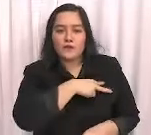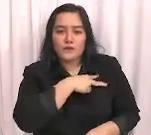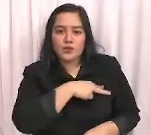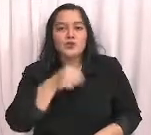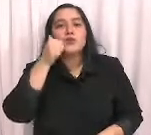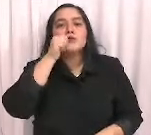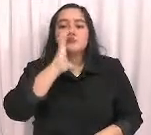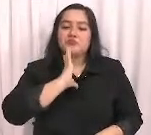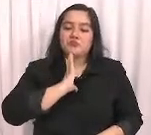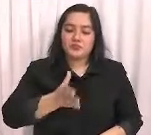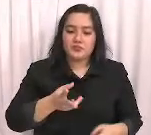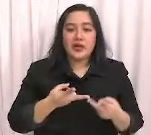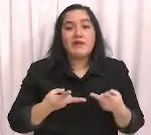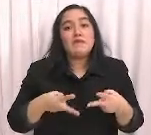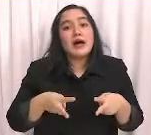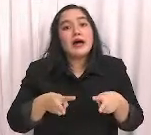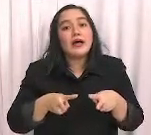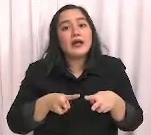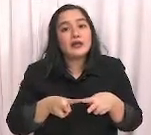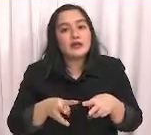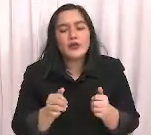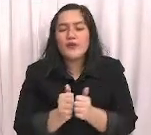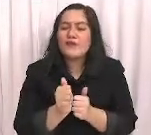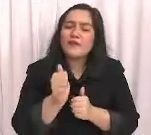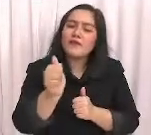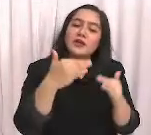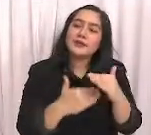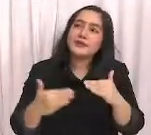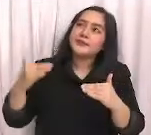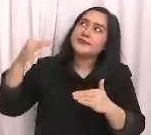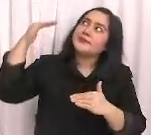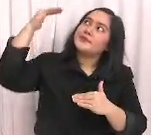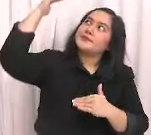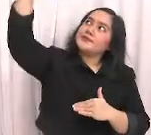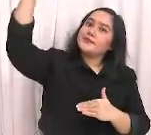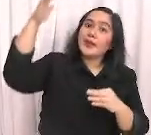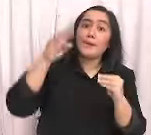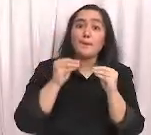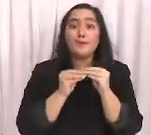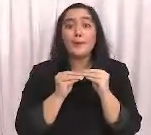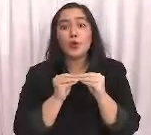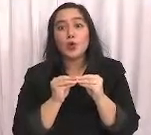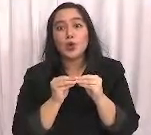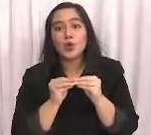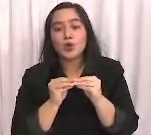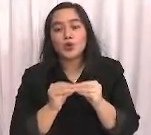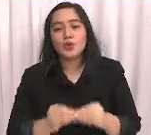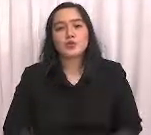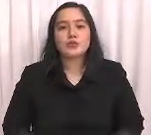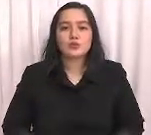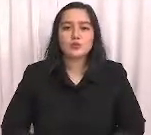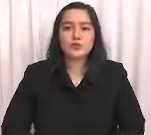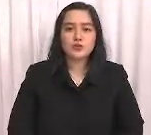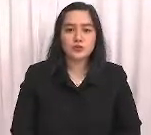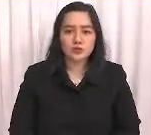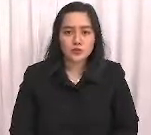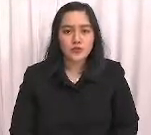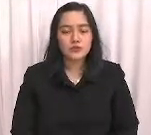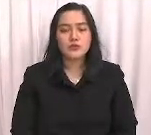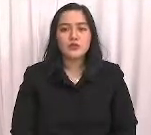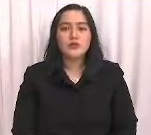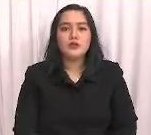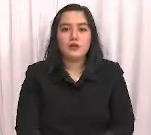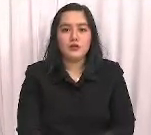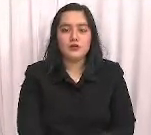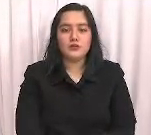is far above. I don't know how far it is, mga kapatid, but far above. Yan ang sabi ng Biblia.